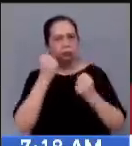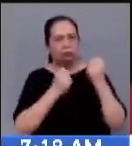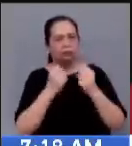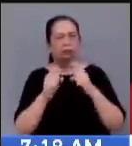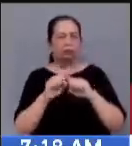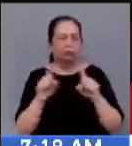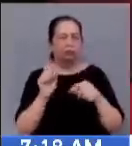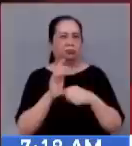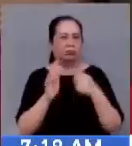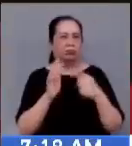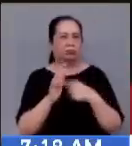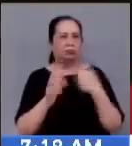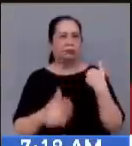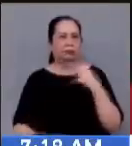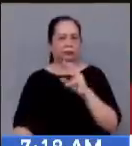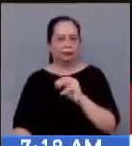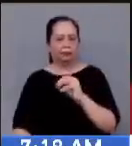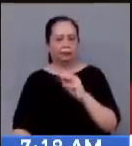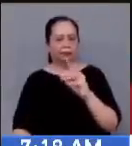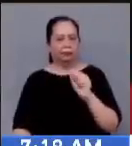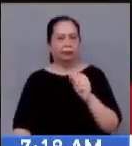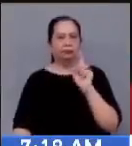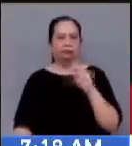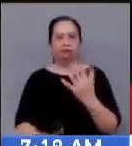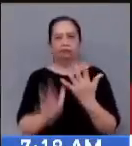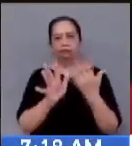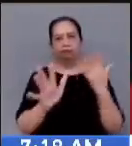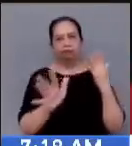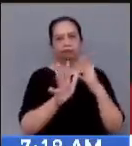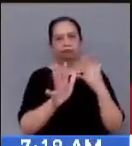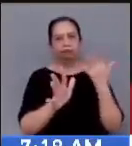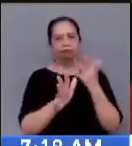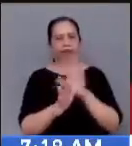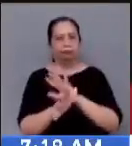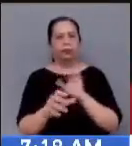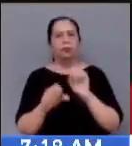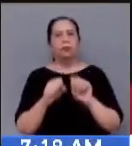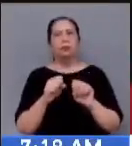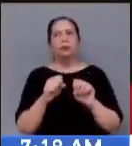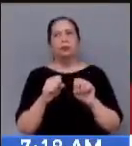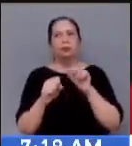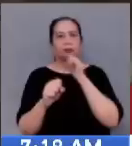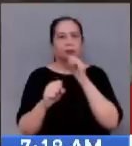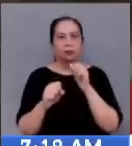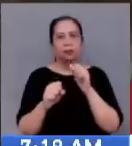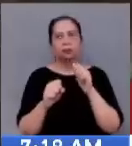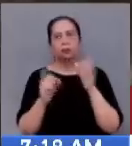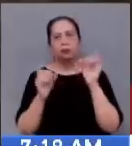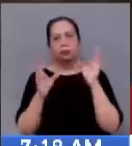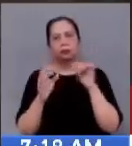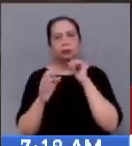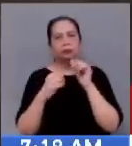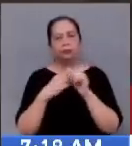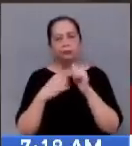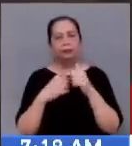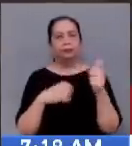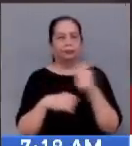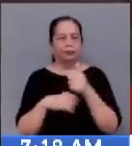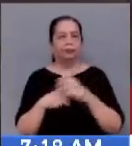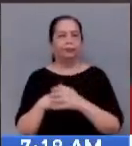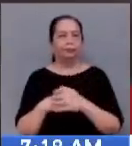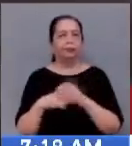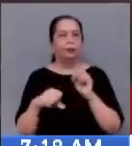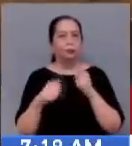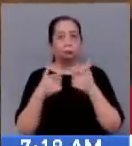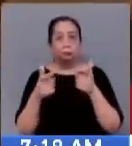mga MMDA, nagpapapila sila. Kaya hindi naman maanong sumakay, mahirap din. Kaya malaking bagay raw sana